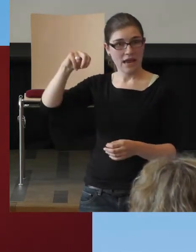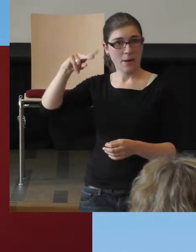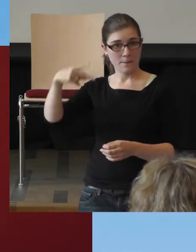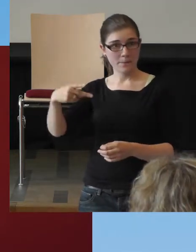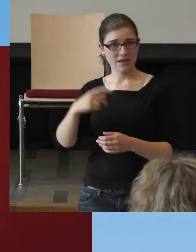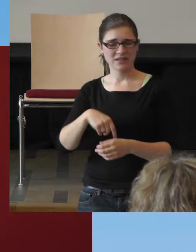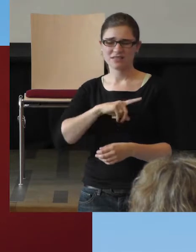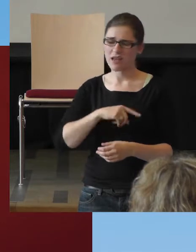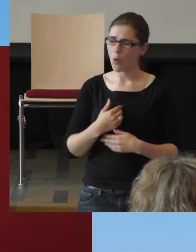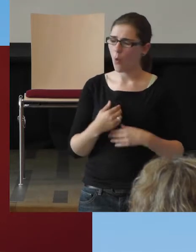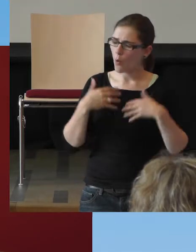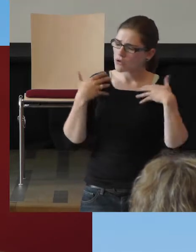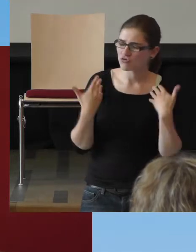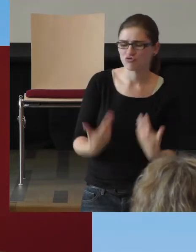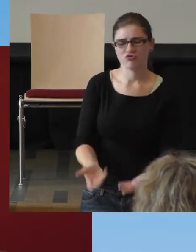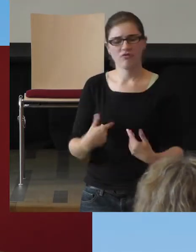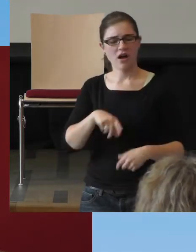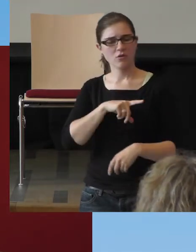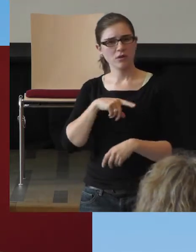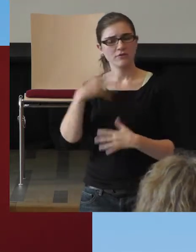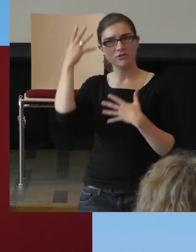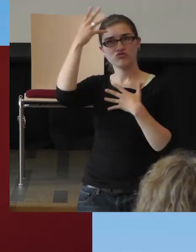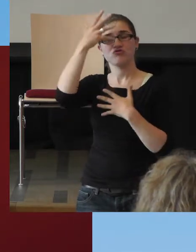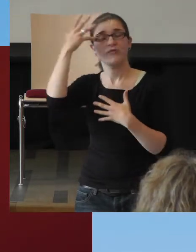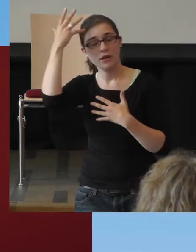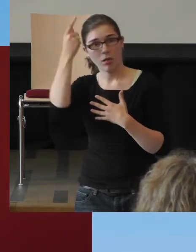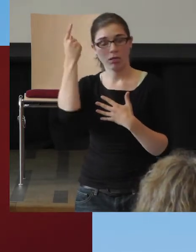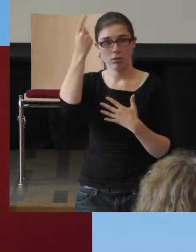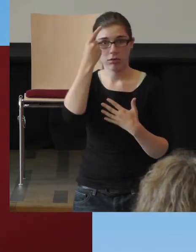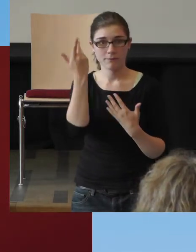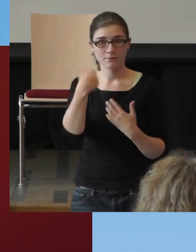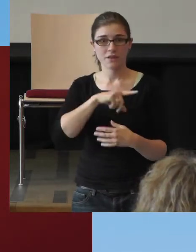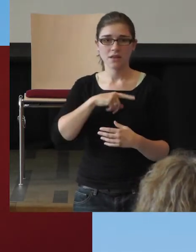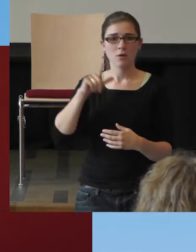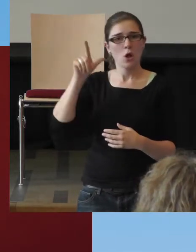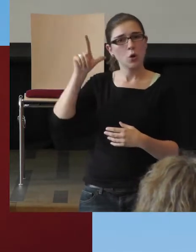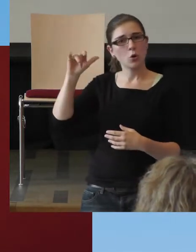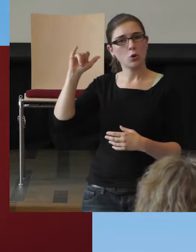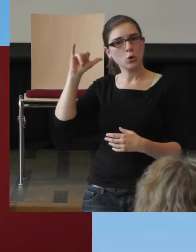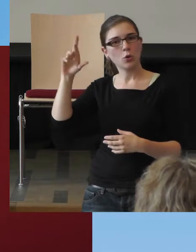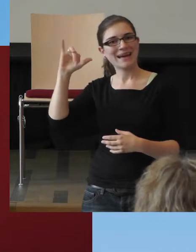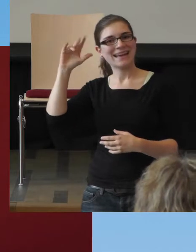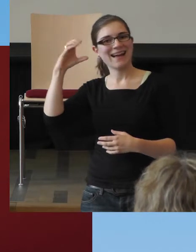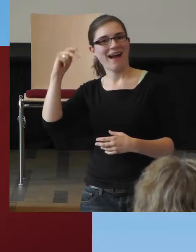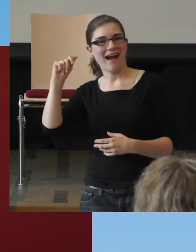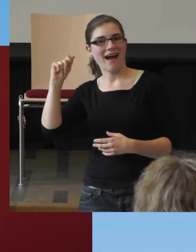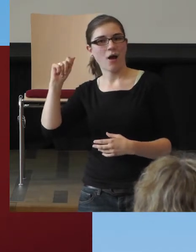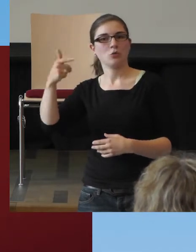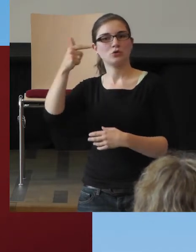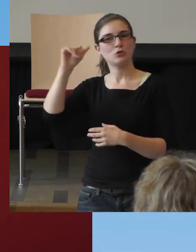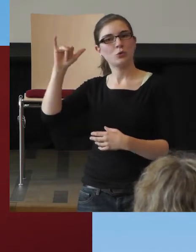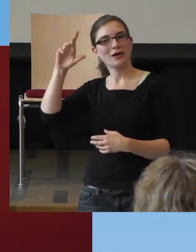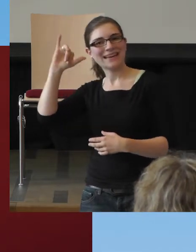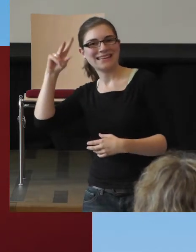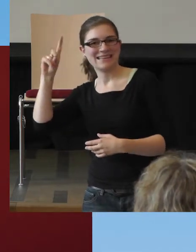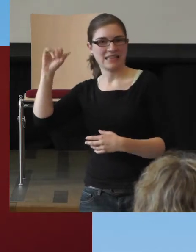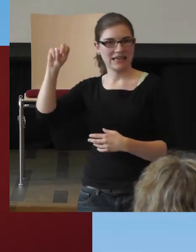starken Erschöpfung und länger anhaltende Schwindelanfälle, ich werde behandelt mit Lyrica und Telidin, weil ich eine Medikamenten